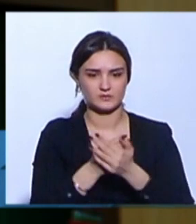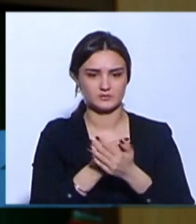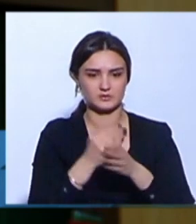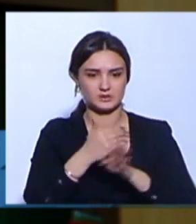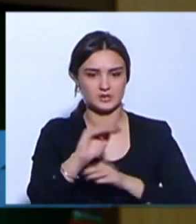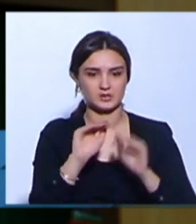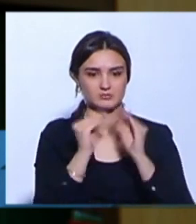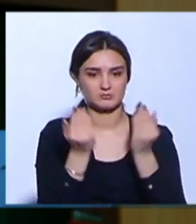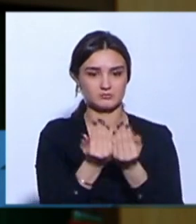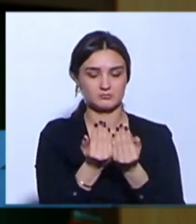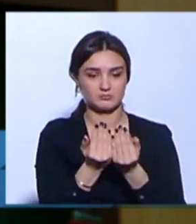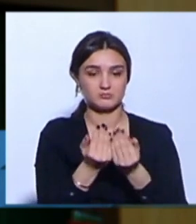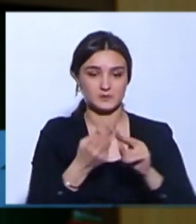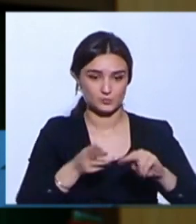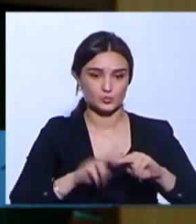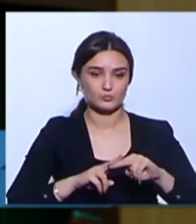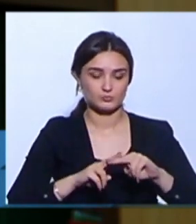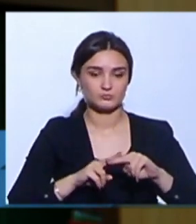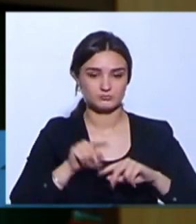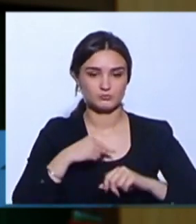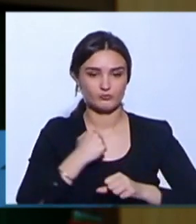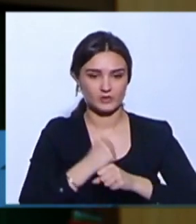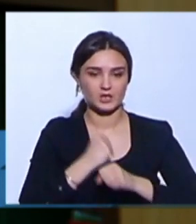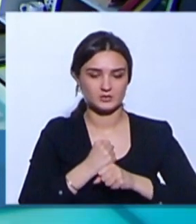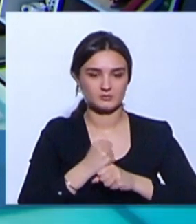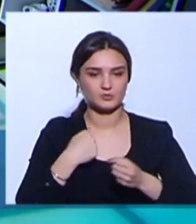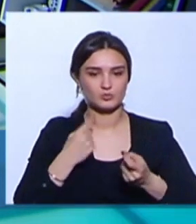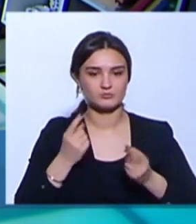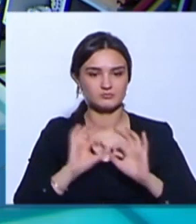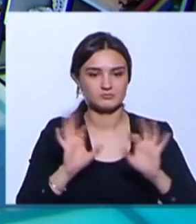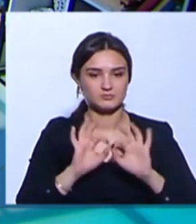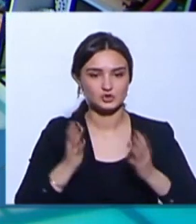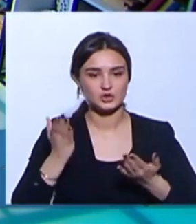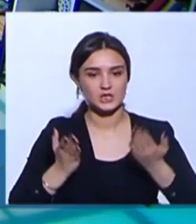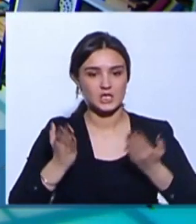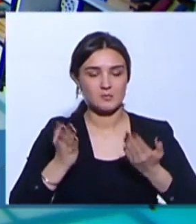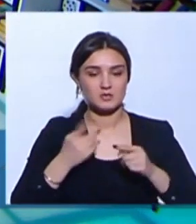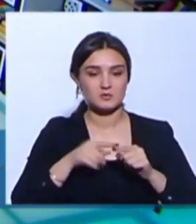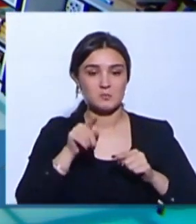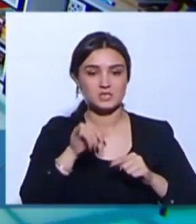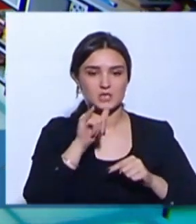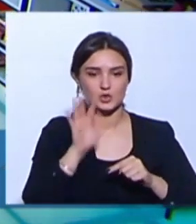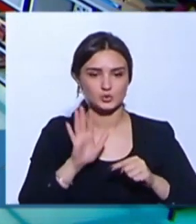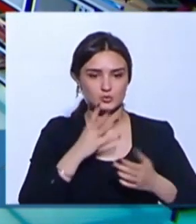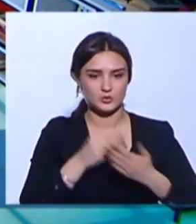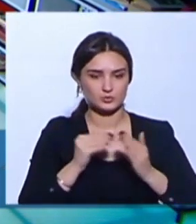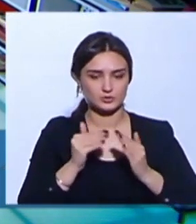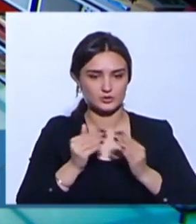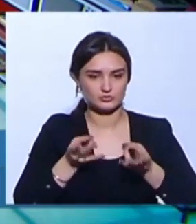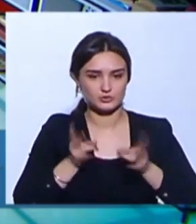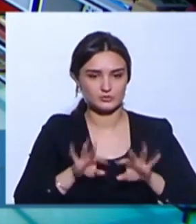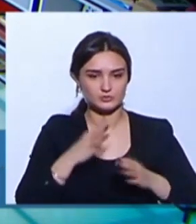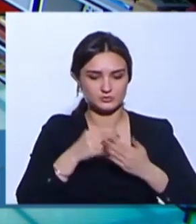აქედან გამომდინარე, რა საკვირველია, ამიტომ ვაკეთებთ შედარებას. მას არ შეუძლია დარჩეს სახლში,